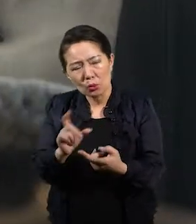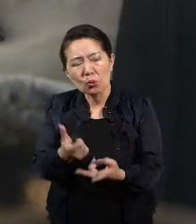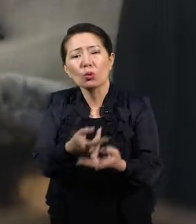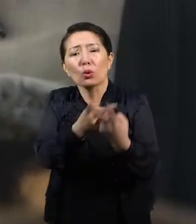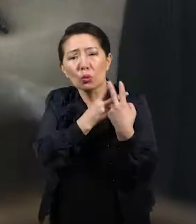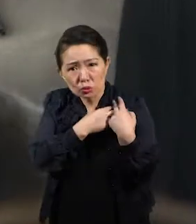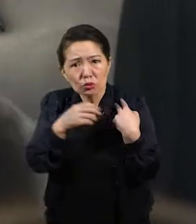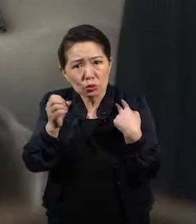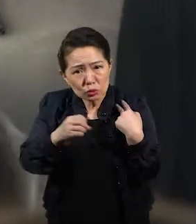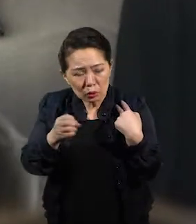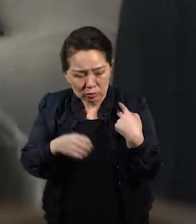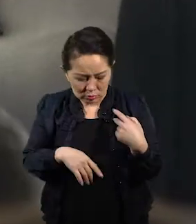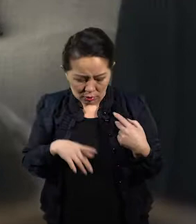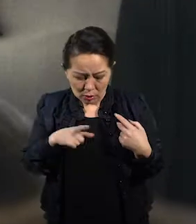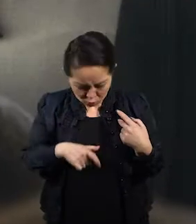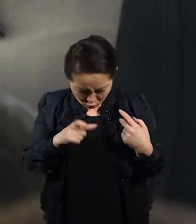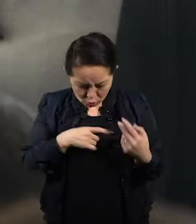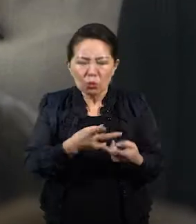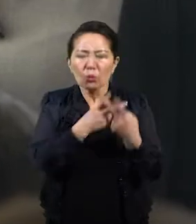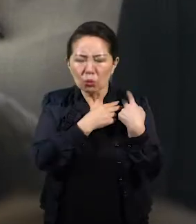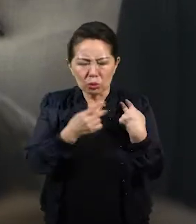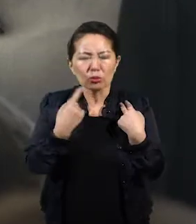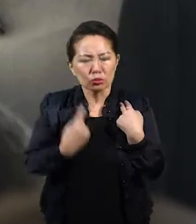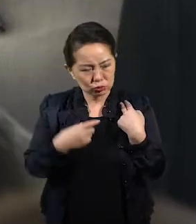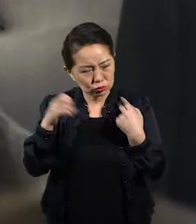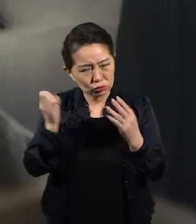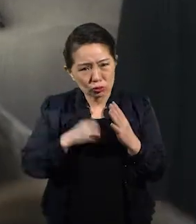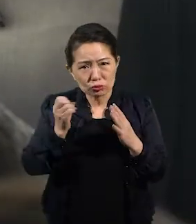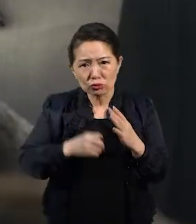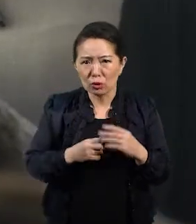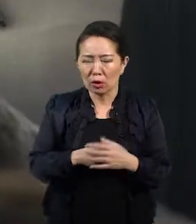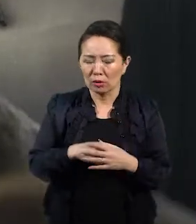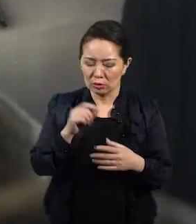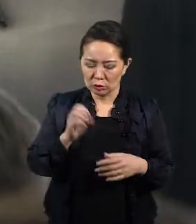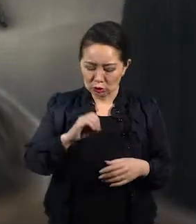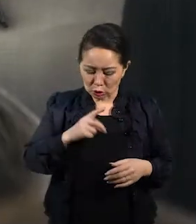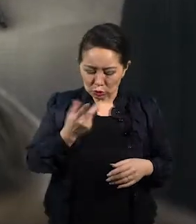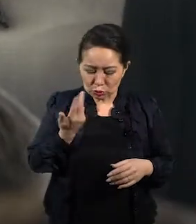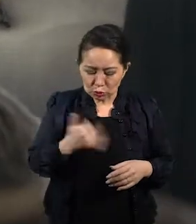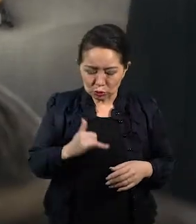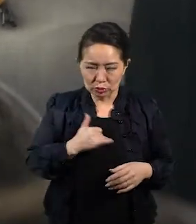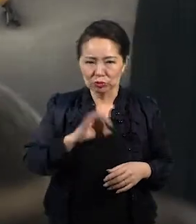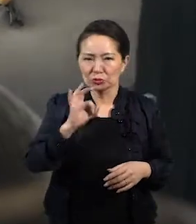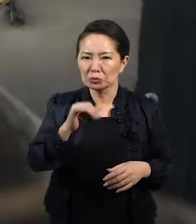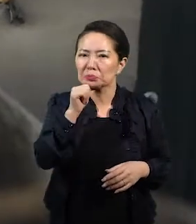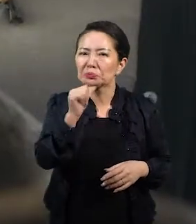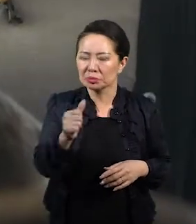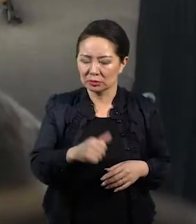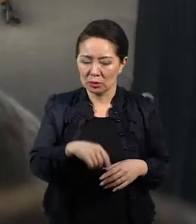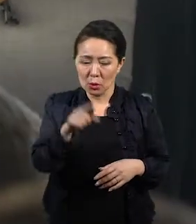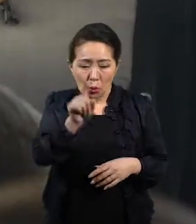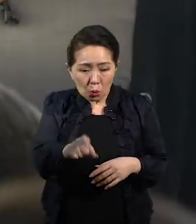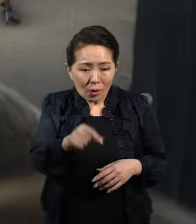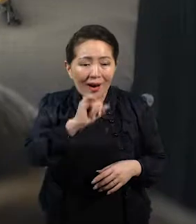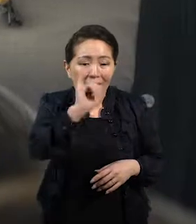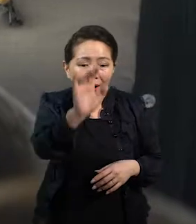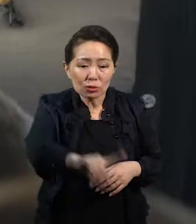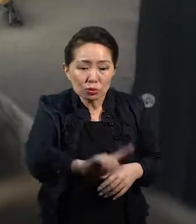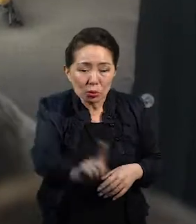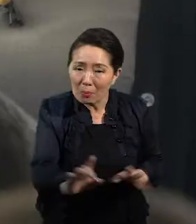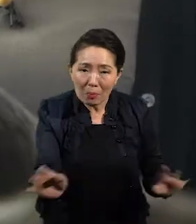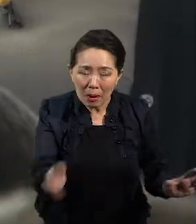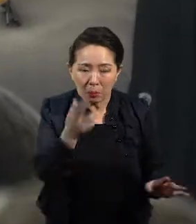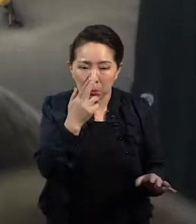хүлээн. Дөрөвт нь уг залуу 900% зөв зүйл хийгээгүй. Яагаад гэвэл хүний өөрийн зөвшөөрлгүйгээр бичлэг нь олон нийтийн